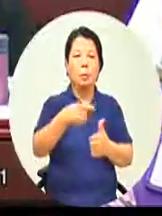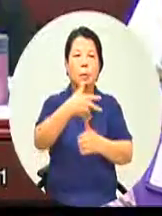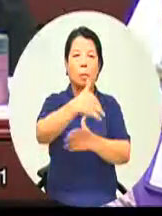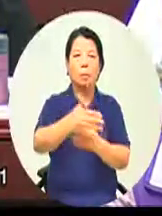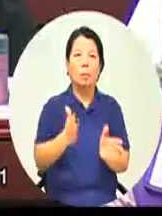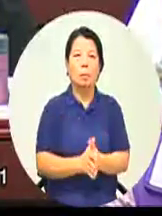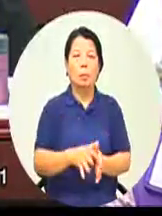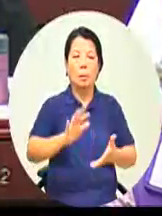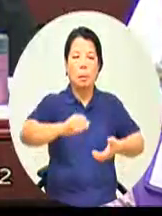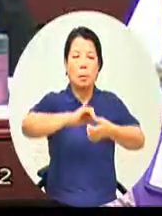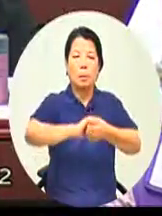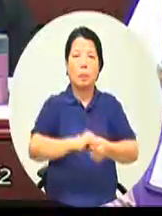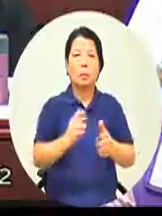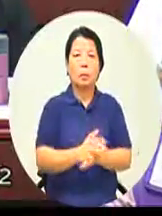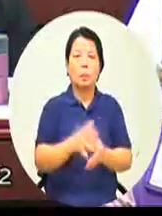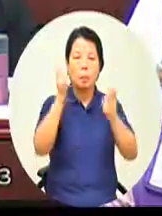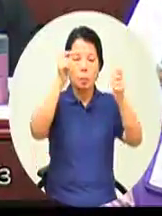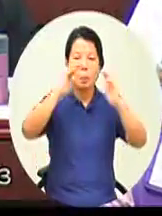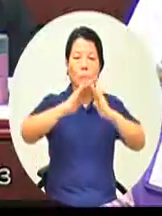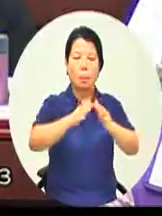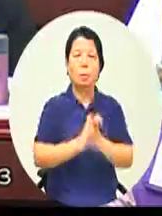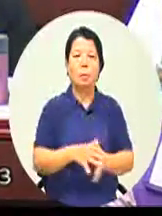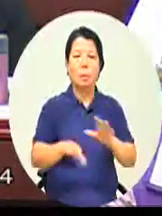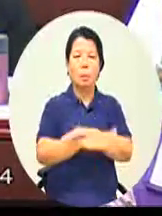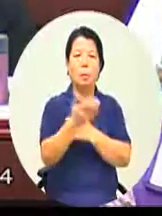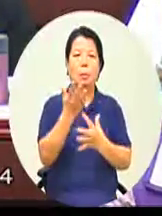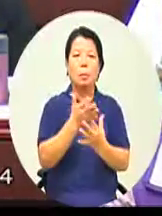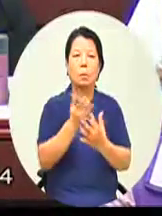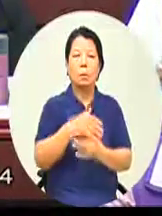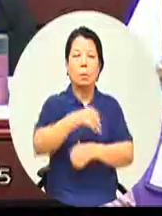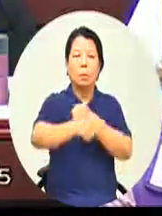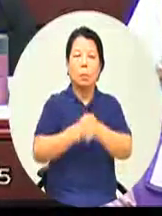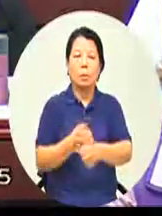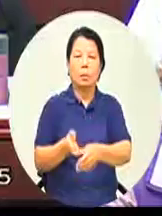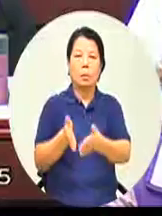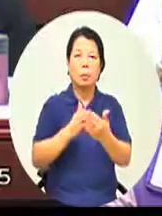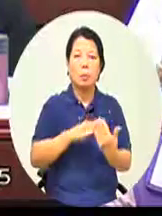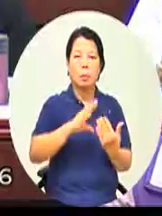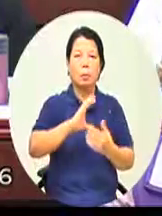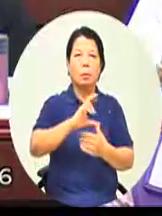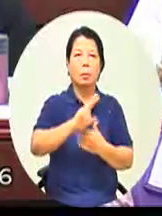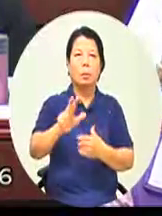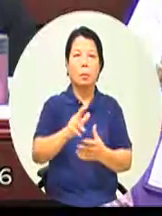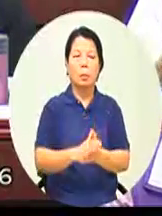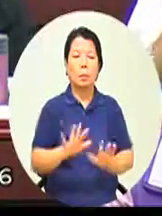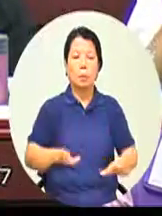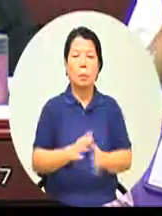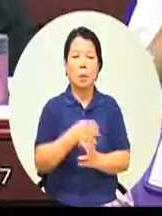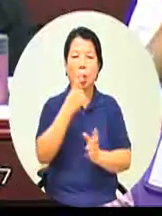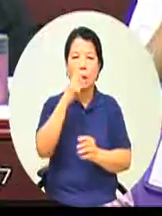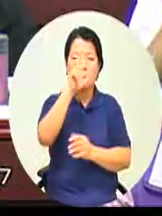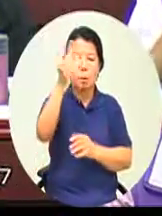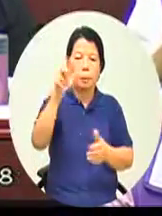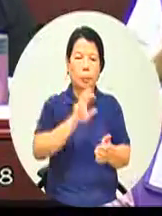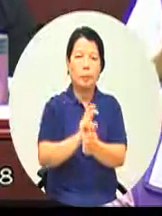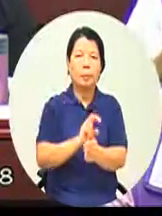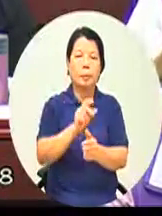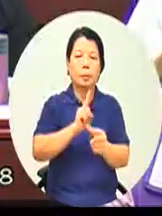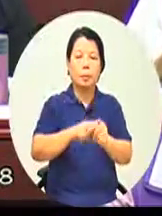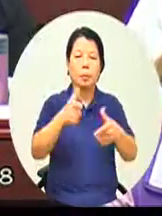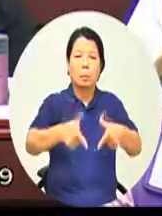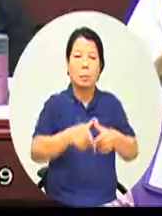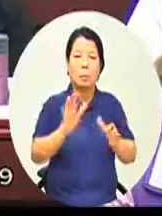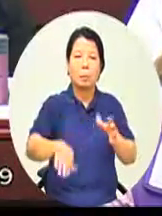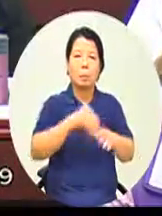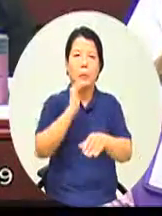定了一个叫做高雄市的空间的活化方式。那现在刚才所提的制造中心最成功的是现